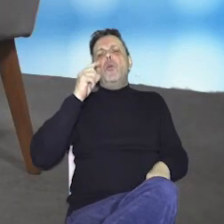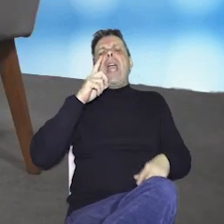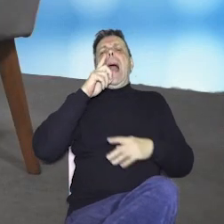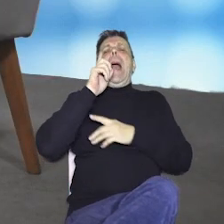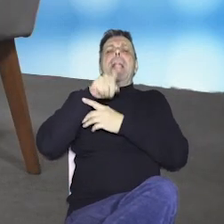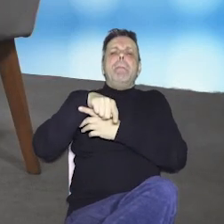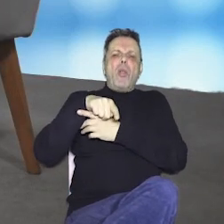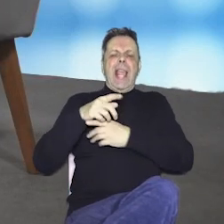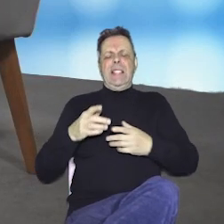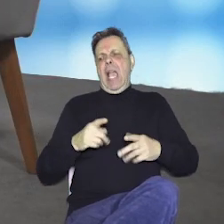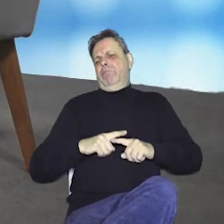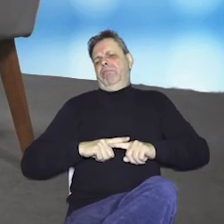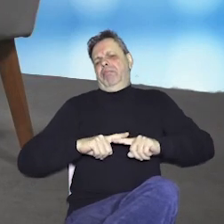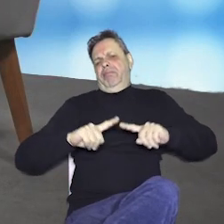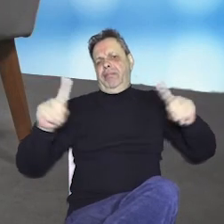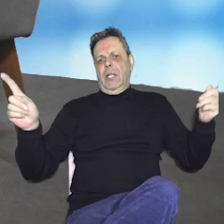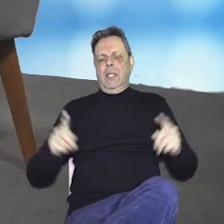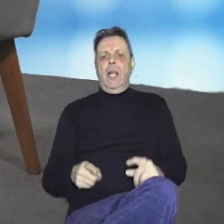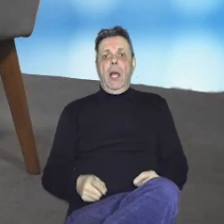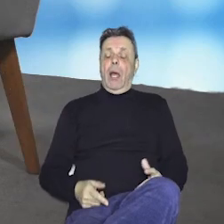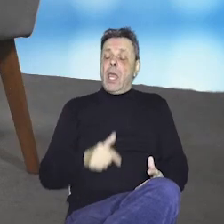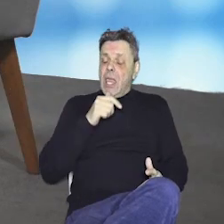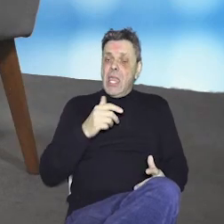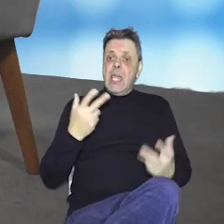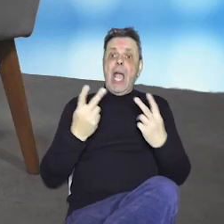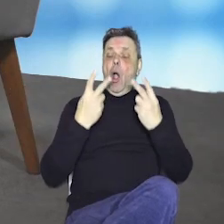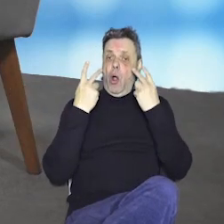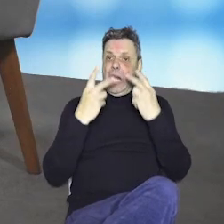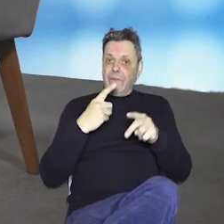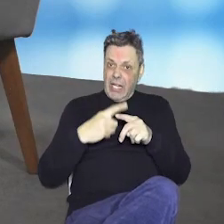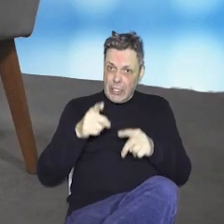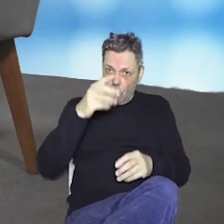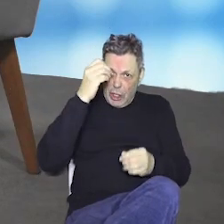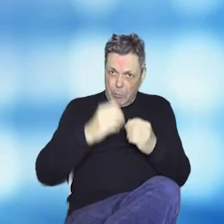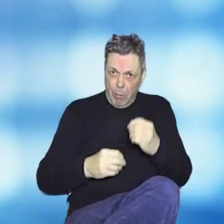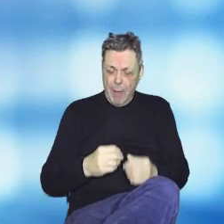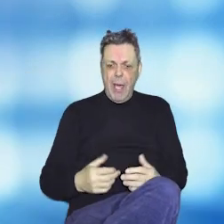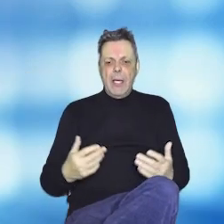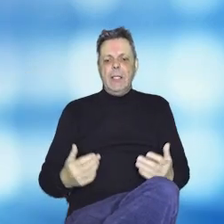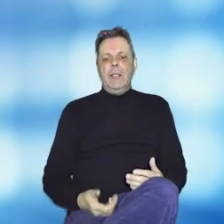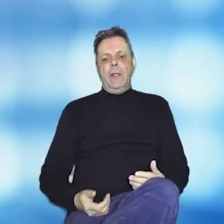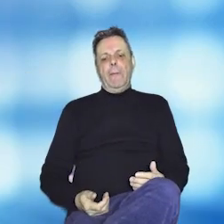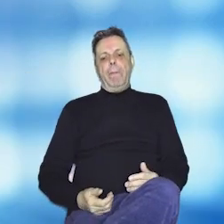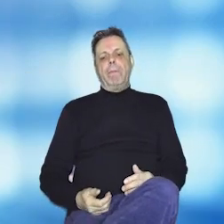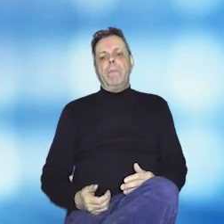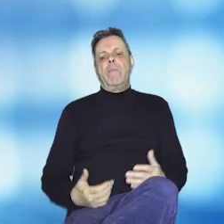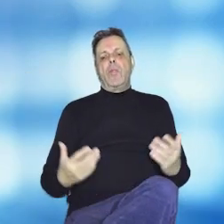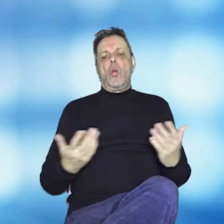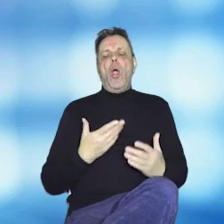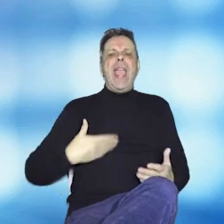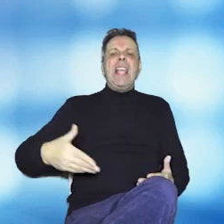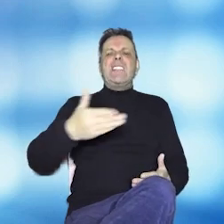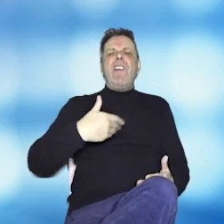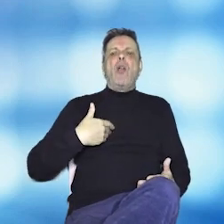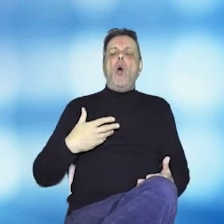spomene, budu poduzeli svašta, jel da? I kao glavni razlog tih problema, jel da, koje velim više manje svako